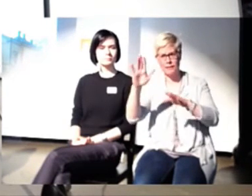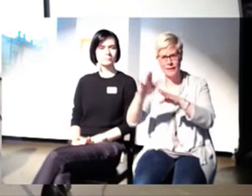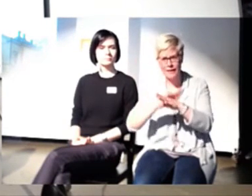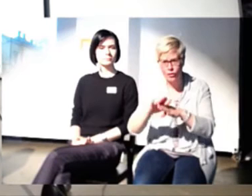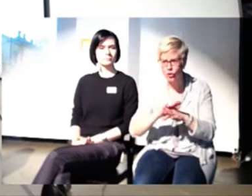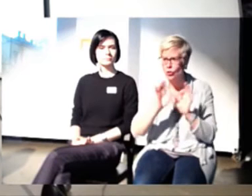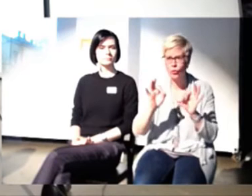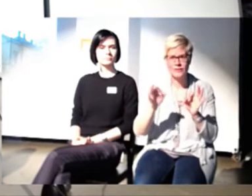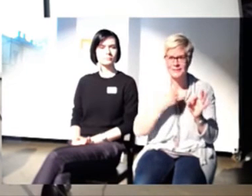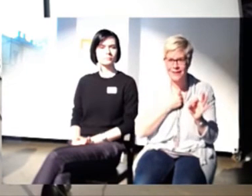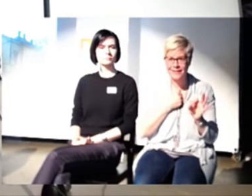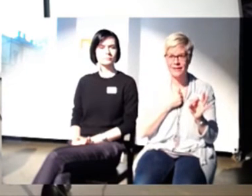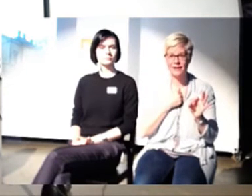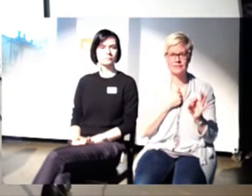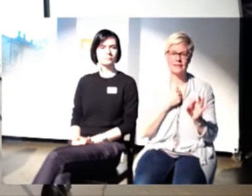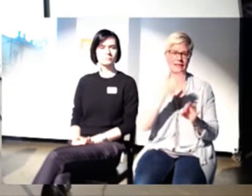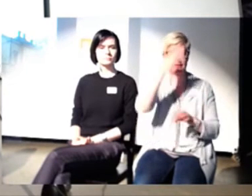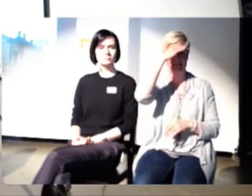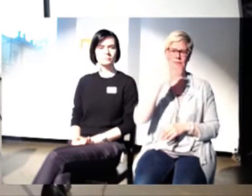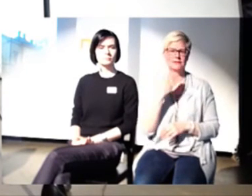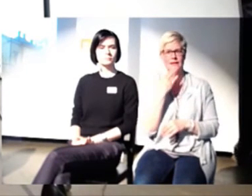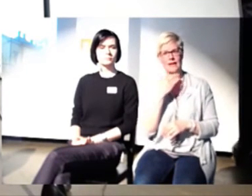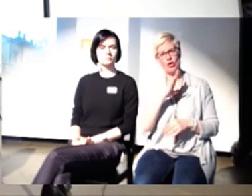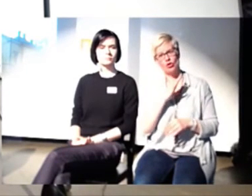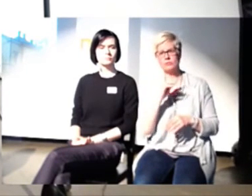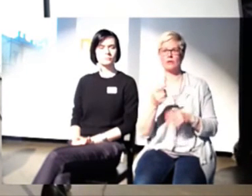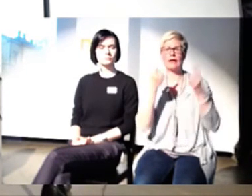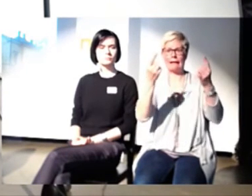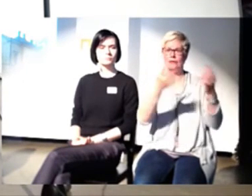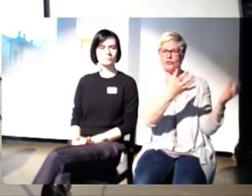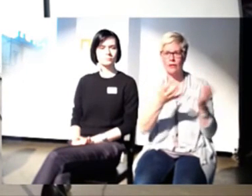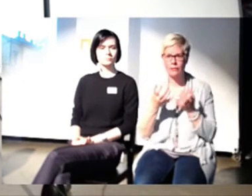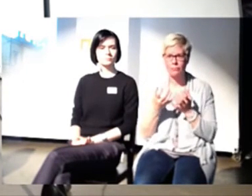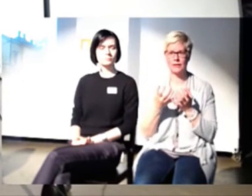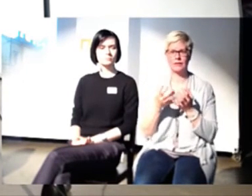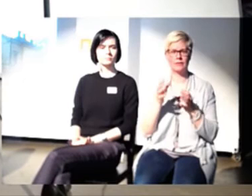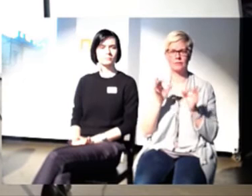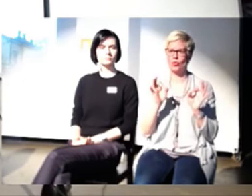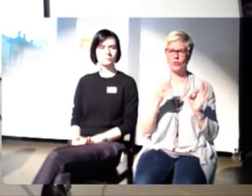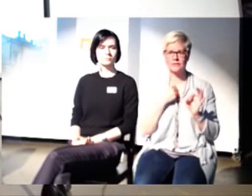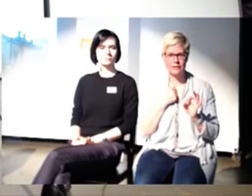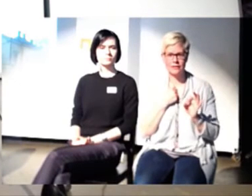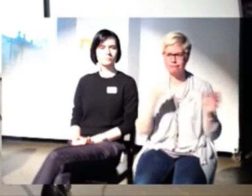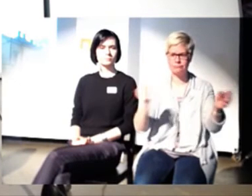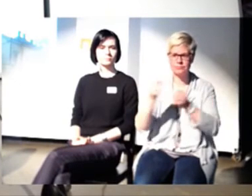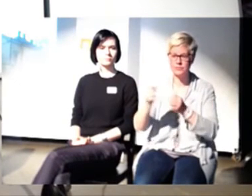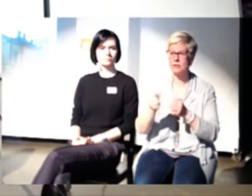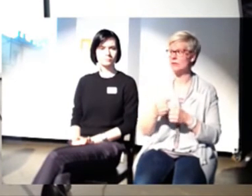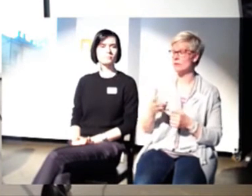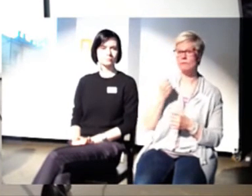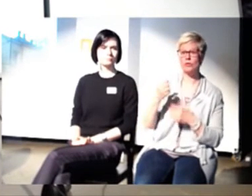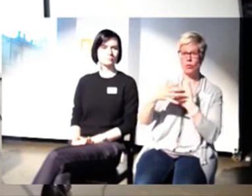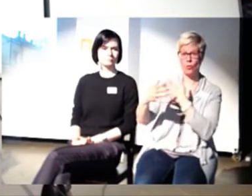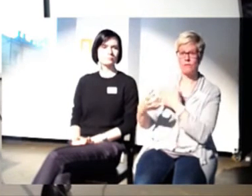on sitten erikoisempia erityistarpeita tai tarvivat jotain sen tyyppistä. Mä voin vähän näyttää tässä kuvia